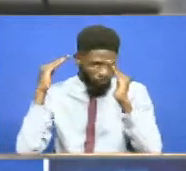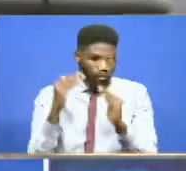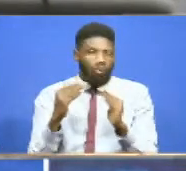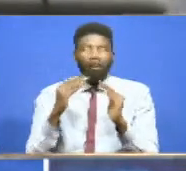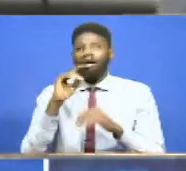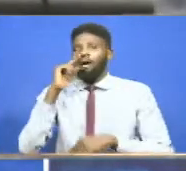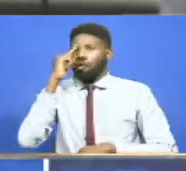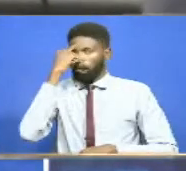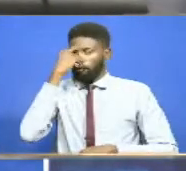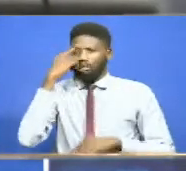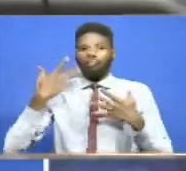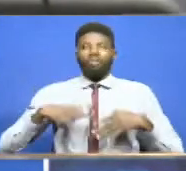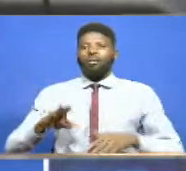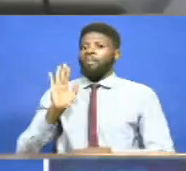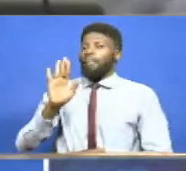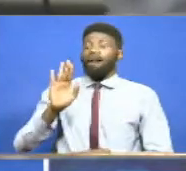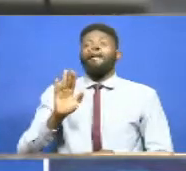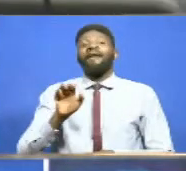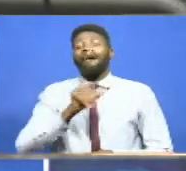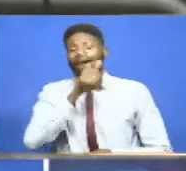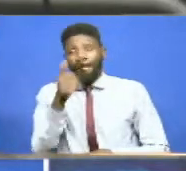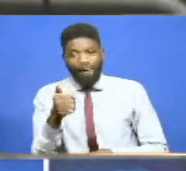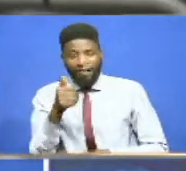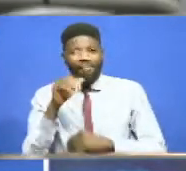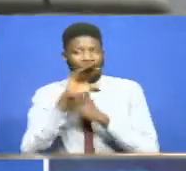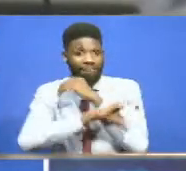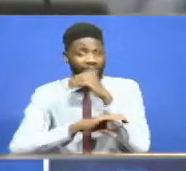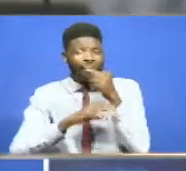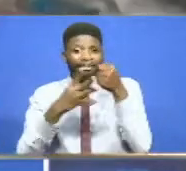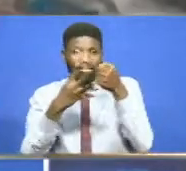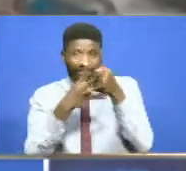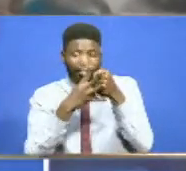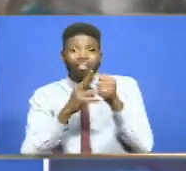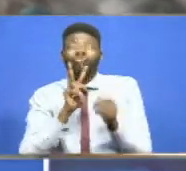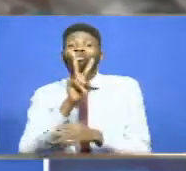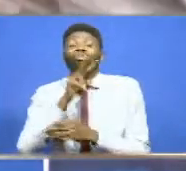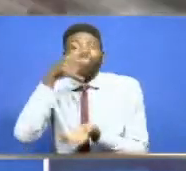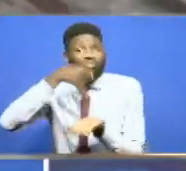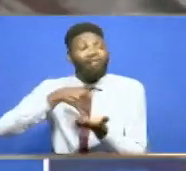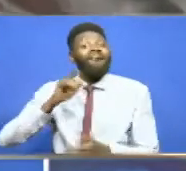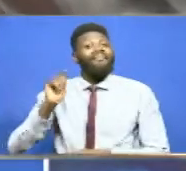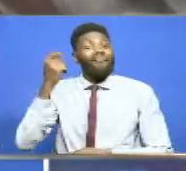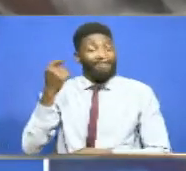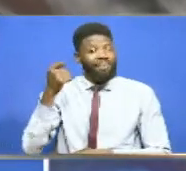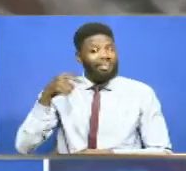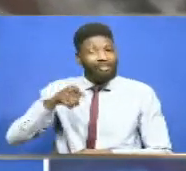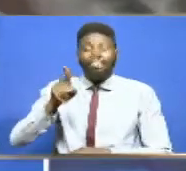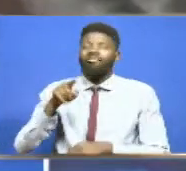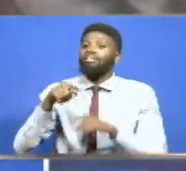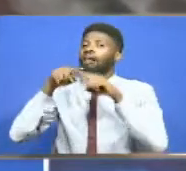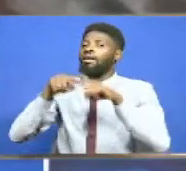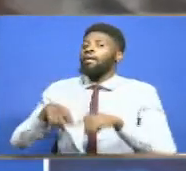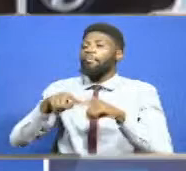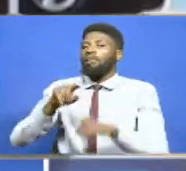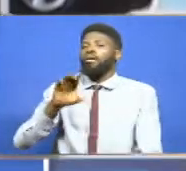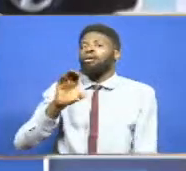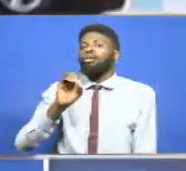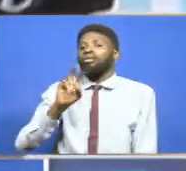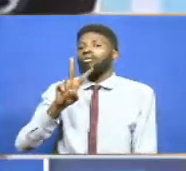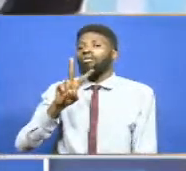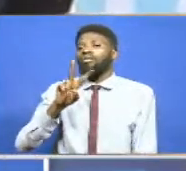kuziacha nje nchi 92 ikiwemo Kenya, ambazo kwa sasa zinategemea mpango wa COVAX kupata